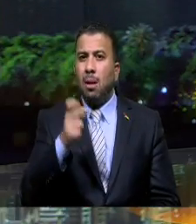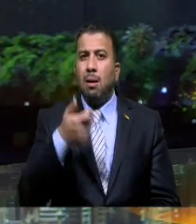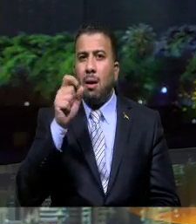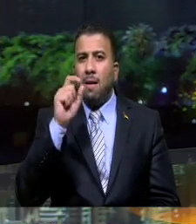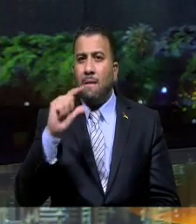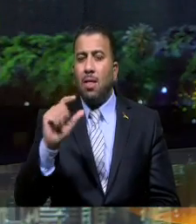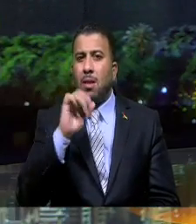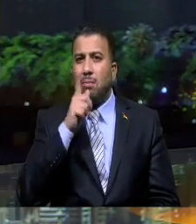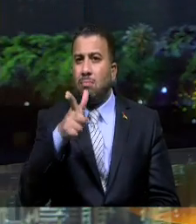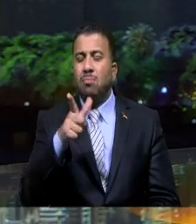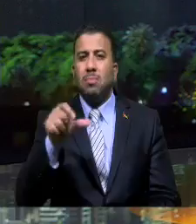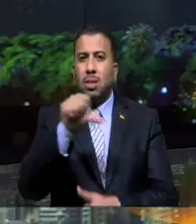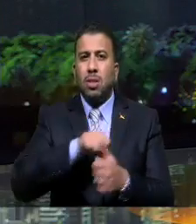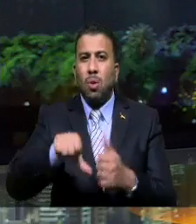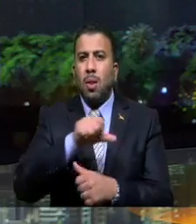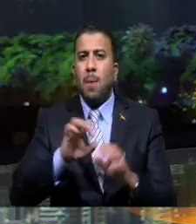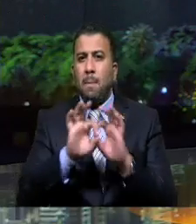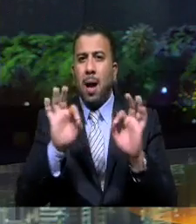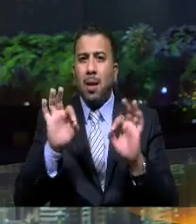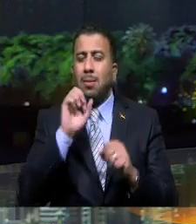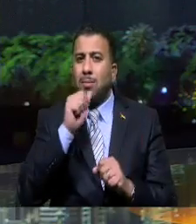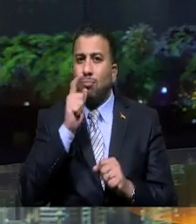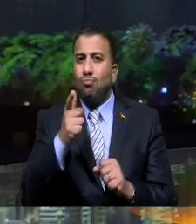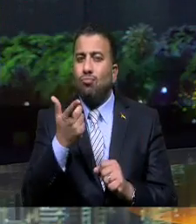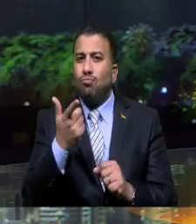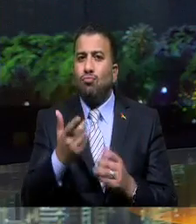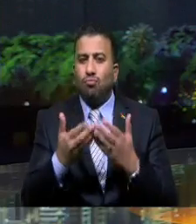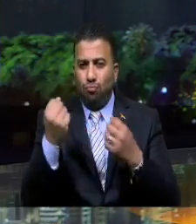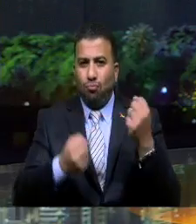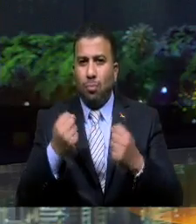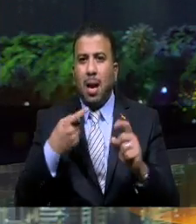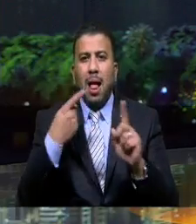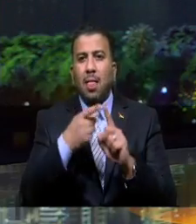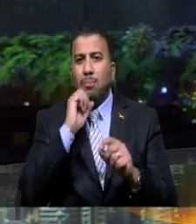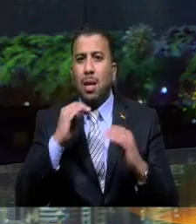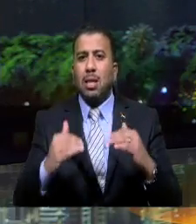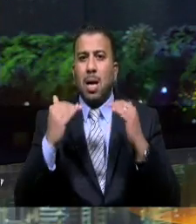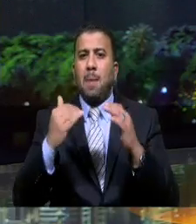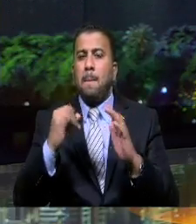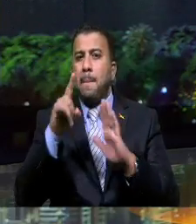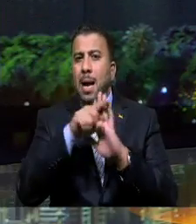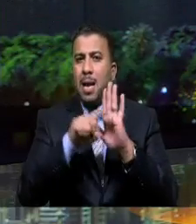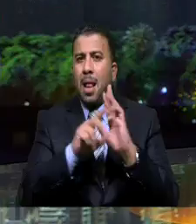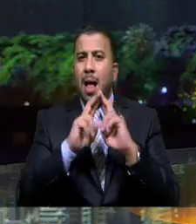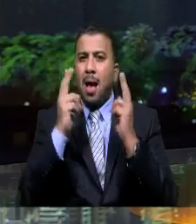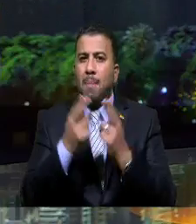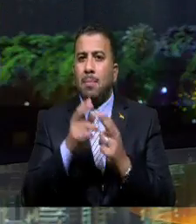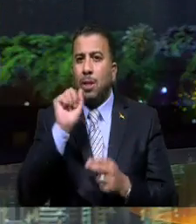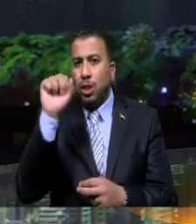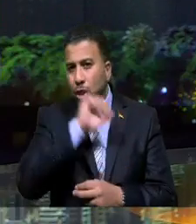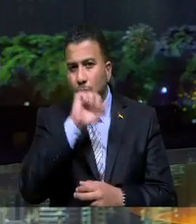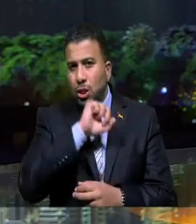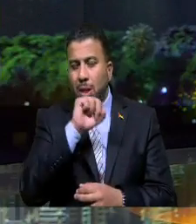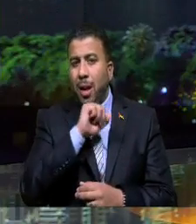تعاونها المشترك مع رافد لحلول المركبات دورة المعهد الفني للمركبات الهادفة للارتقاء بمعايير المركبات العامة